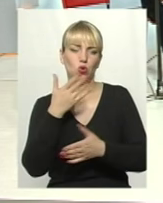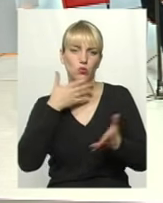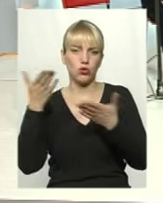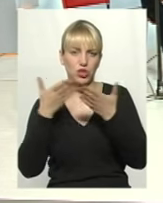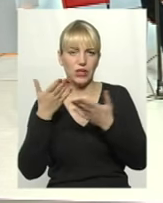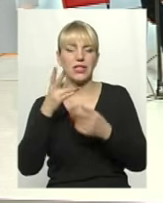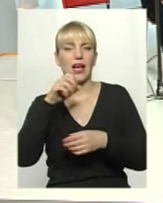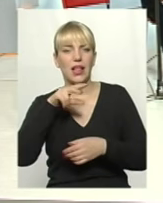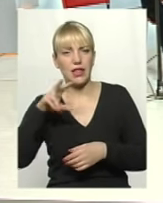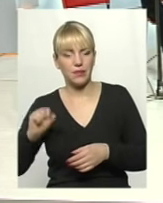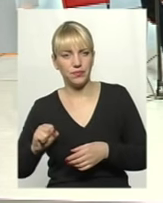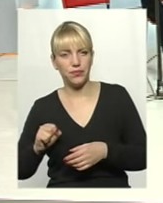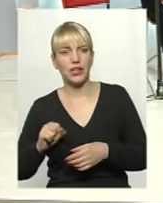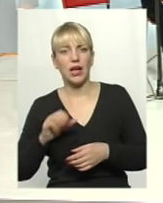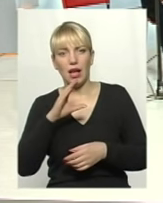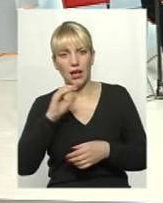але разом з тим.